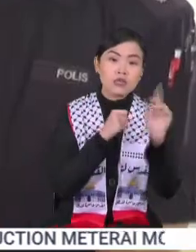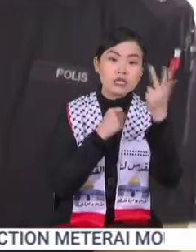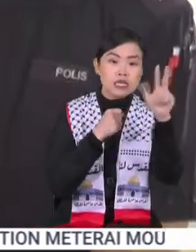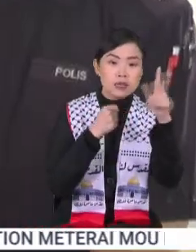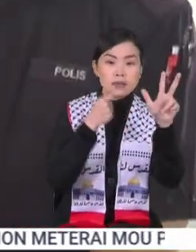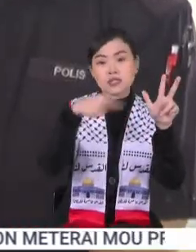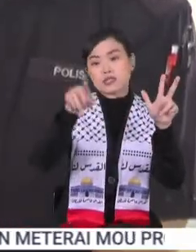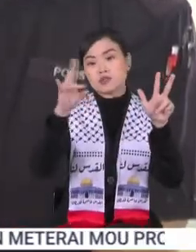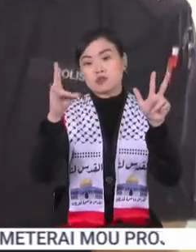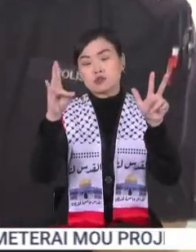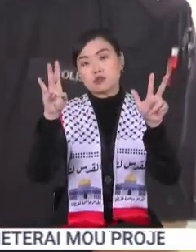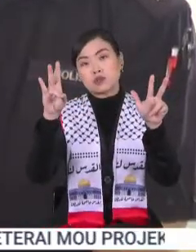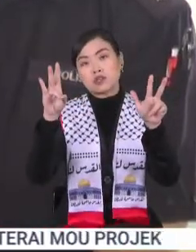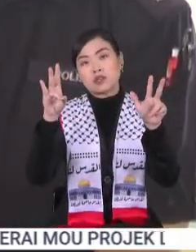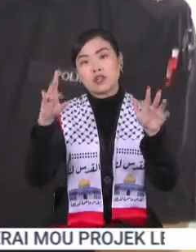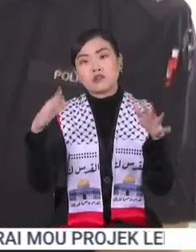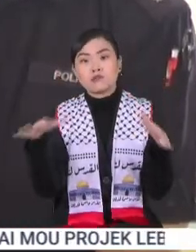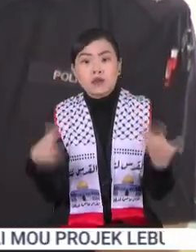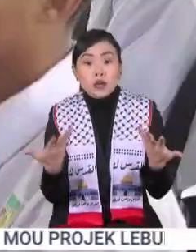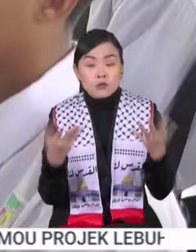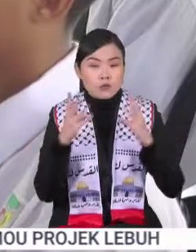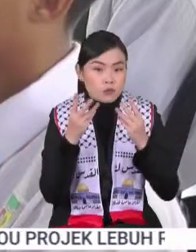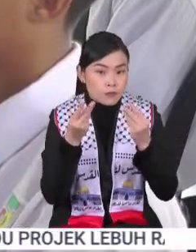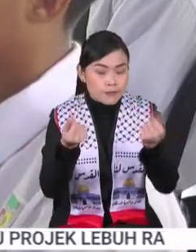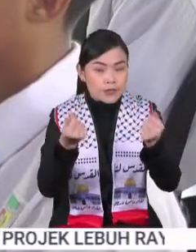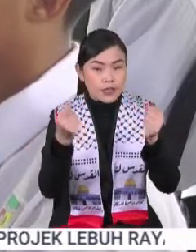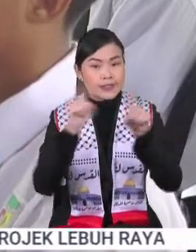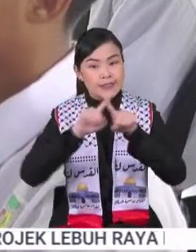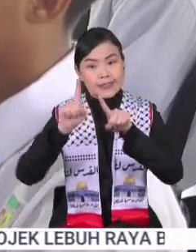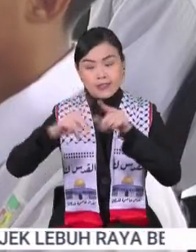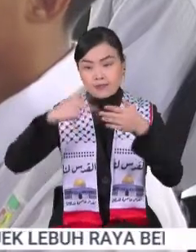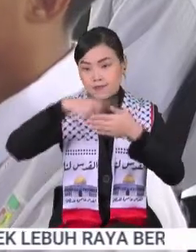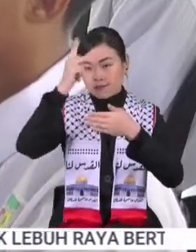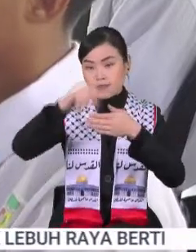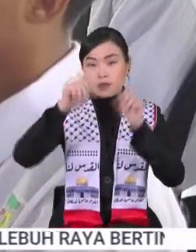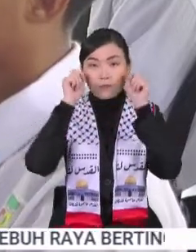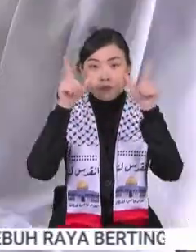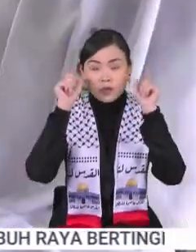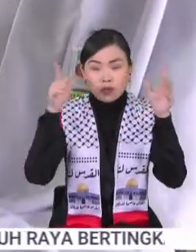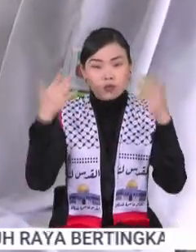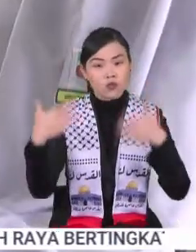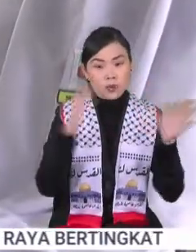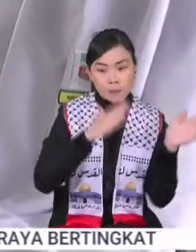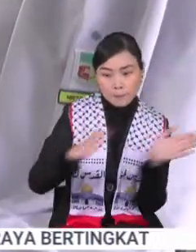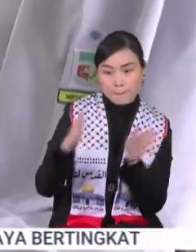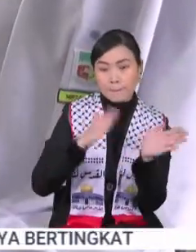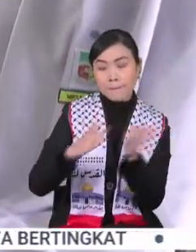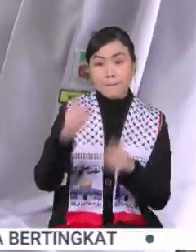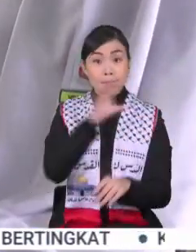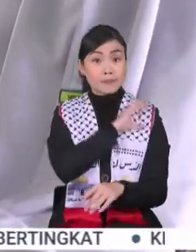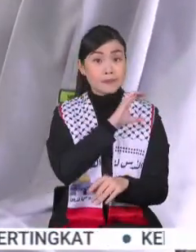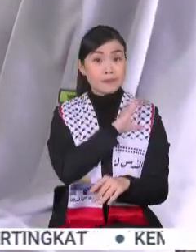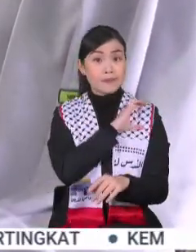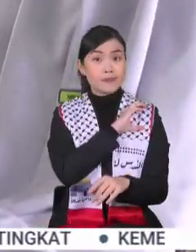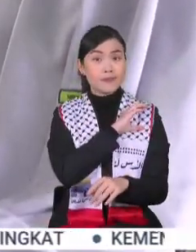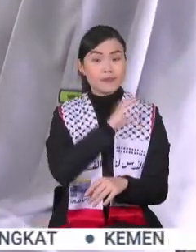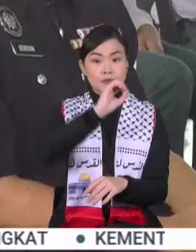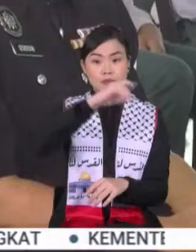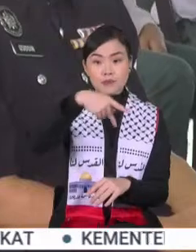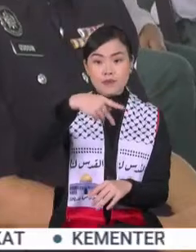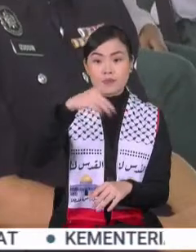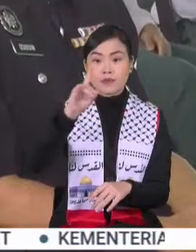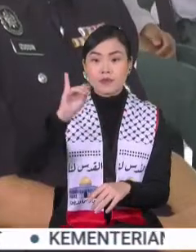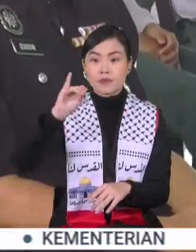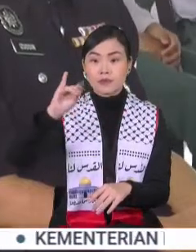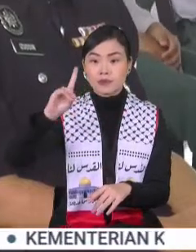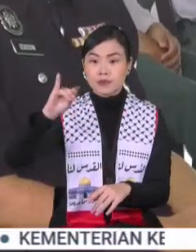tahun justeru bagi menangani situasi Itu pelbagai program kesedaran dalam kalangan pelajar dianjur pdrm menerusi op Didik mengenai kesalahan